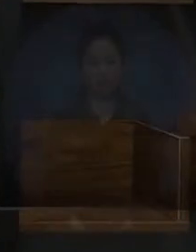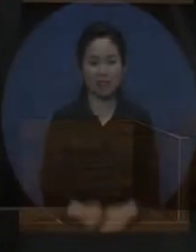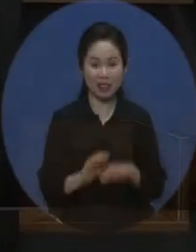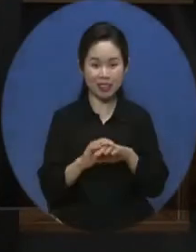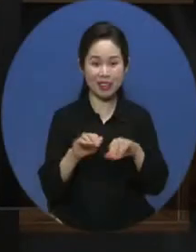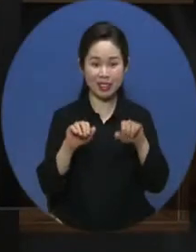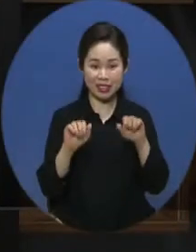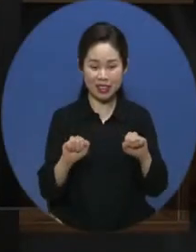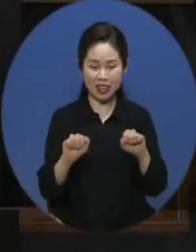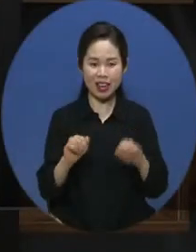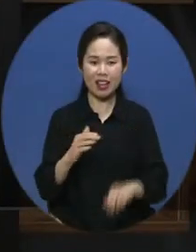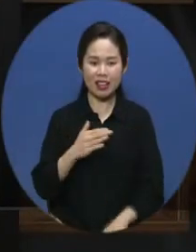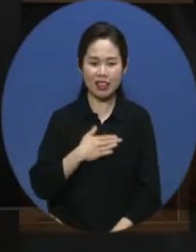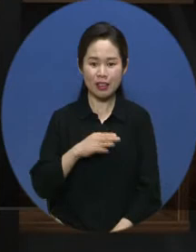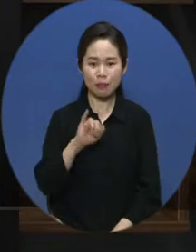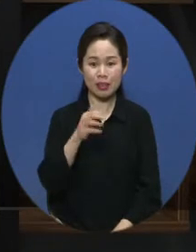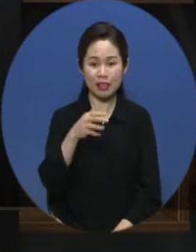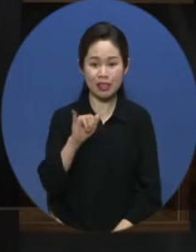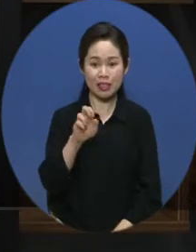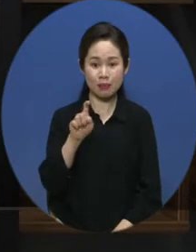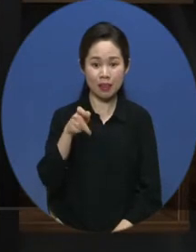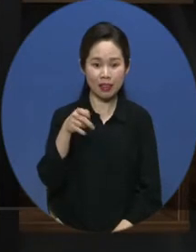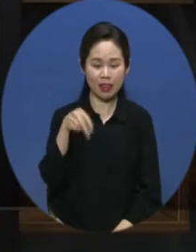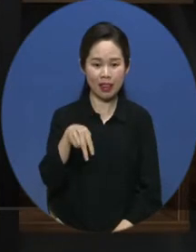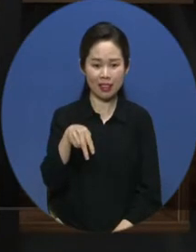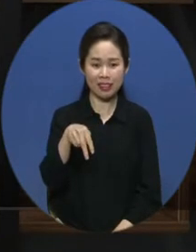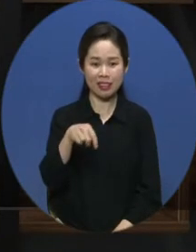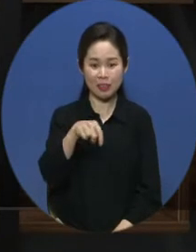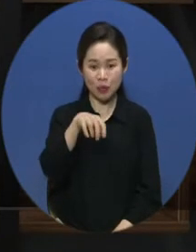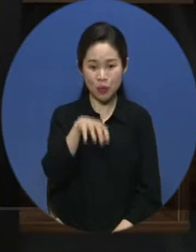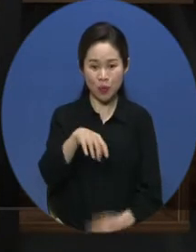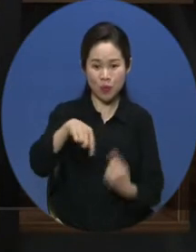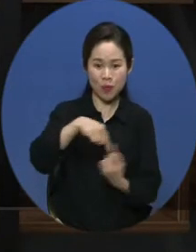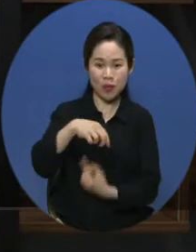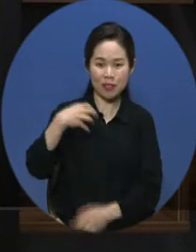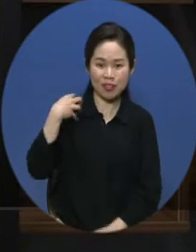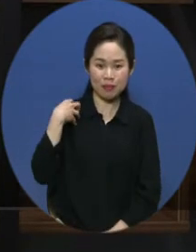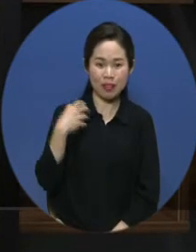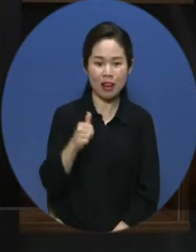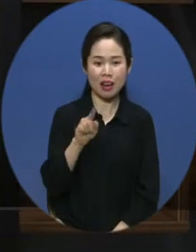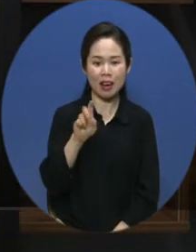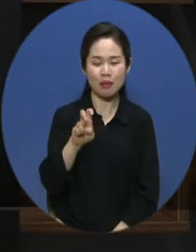안녕하세요. 저는 피치마켓을 운영하고 있는 함의영이라고 합니다.